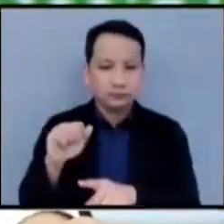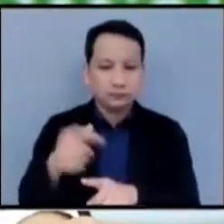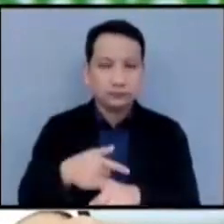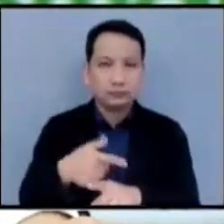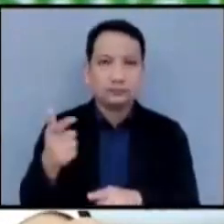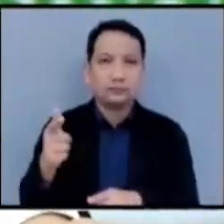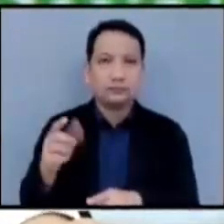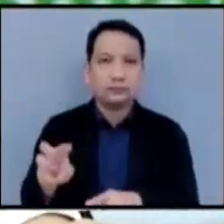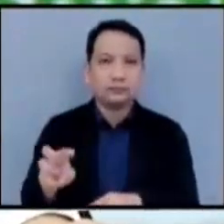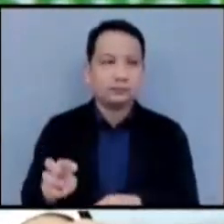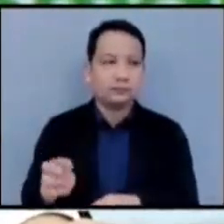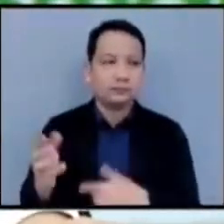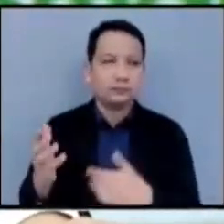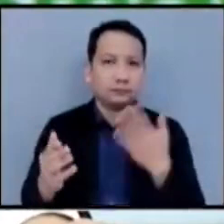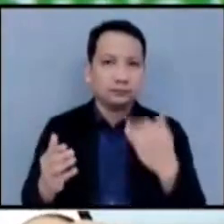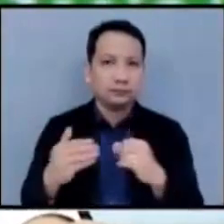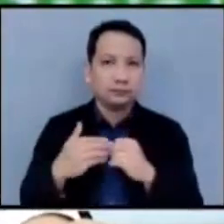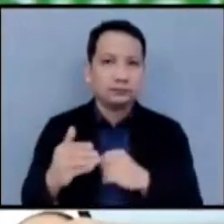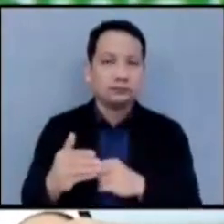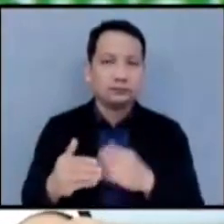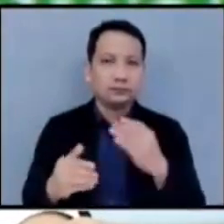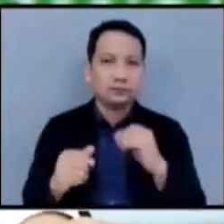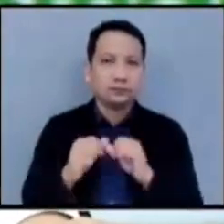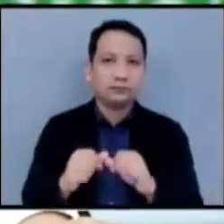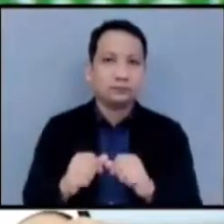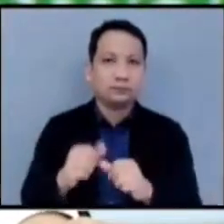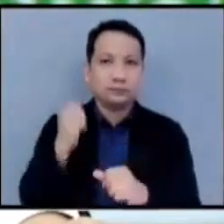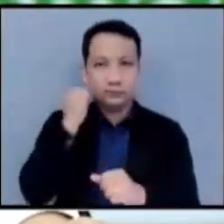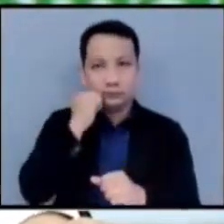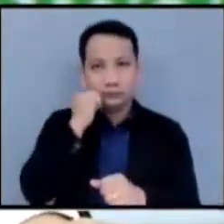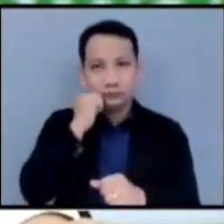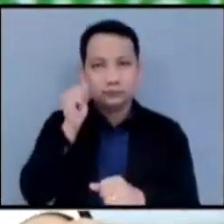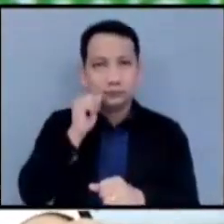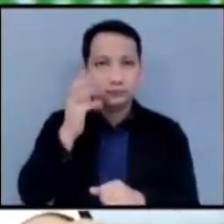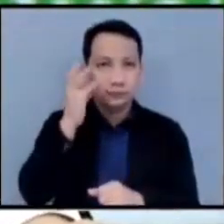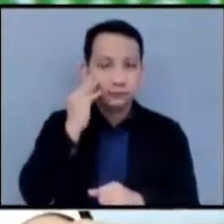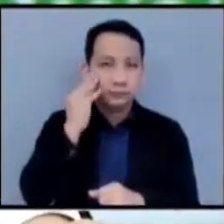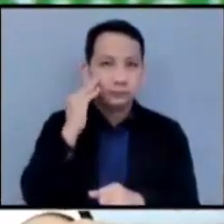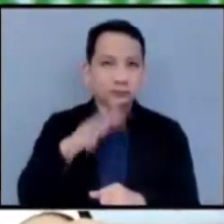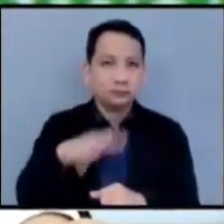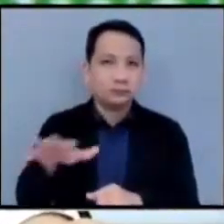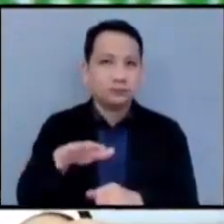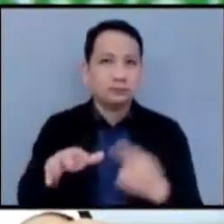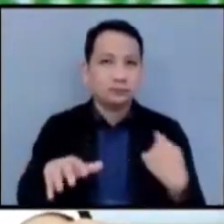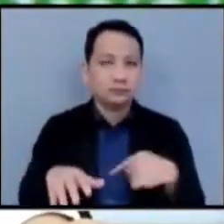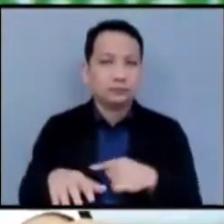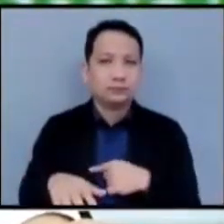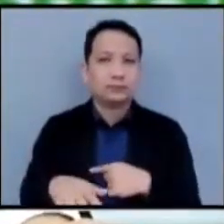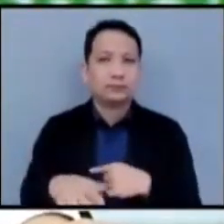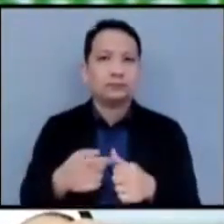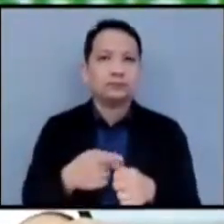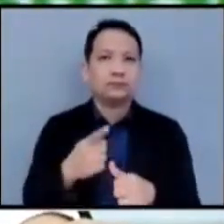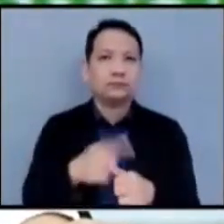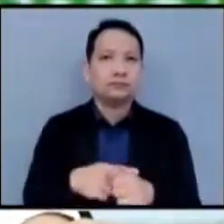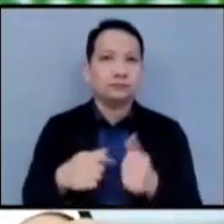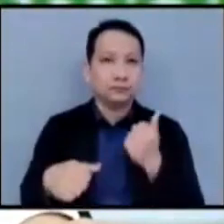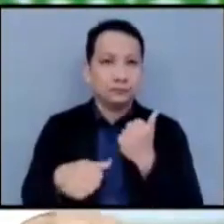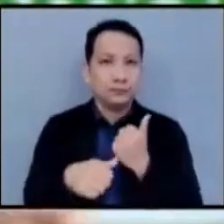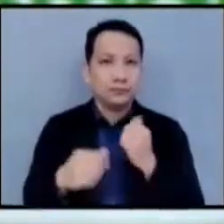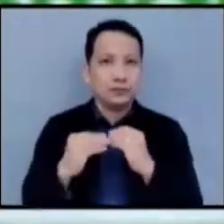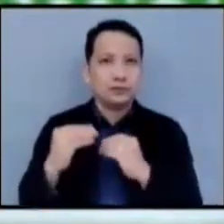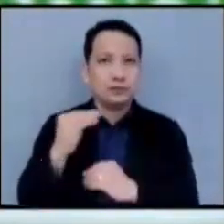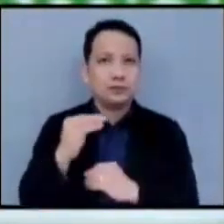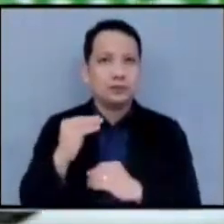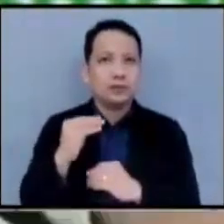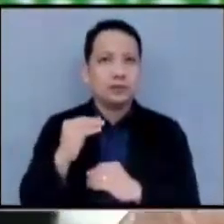Pero bakit po siya inuna? Because this is also a learning experience for all of us. To make sure na